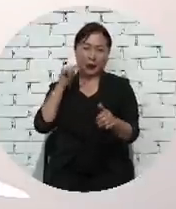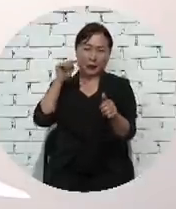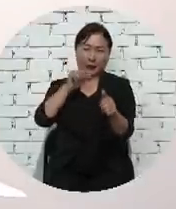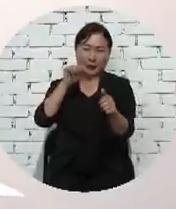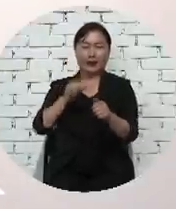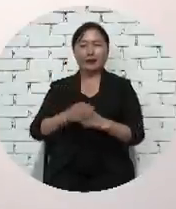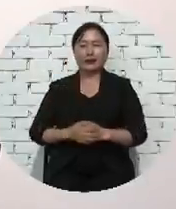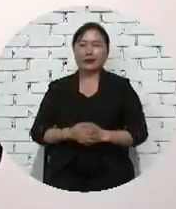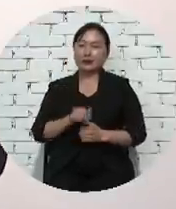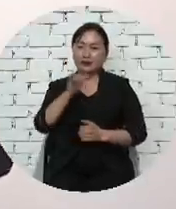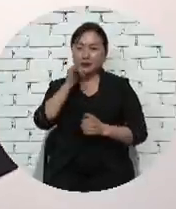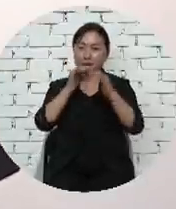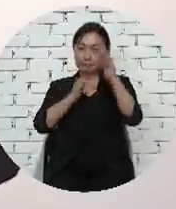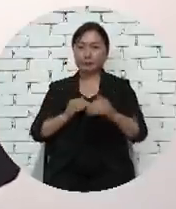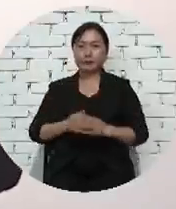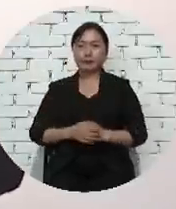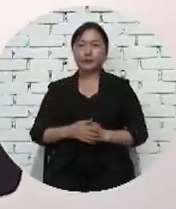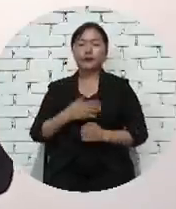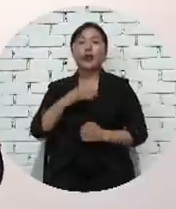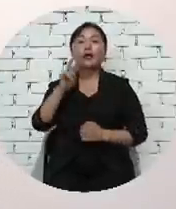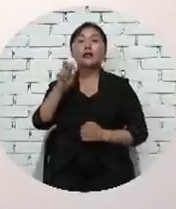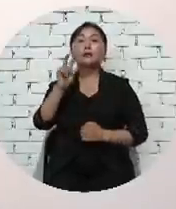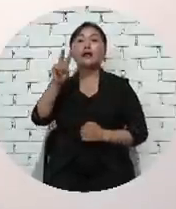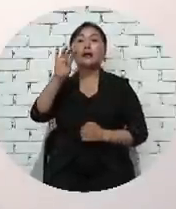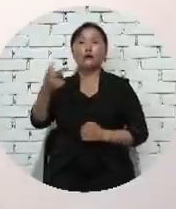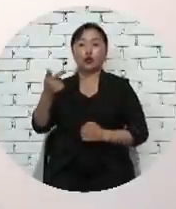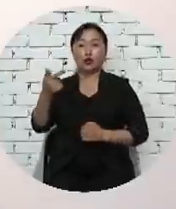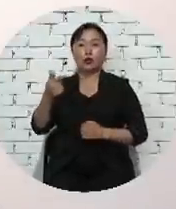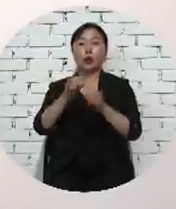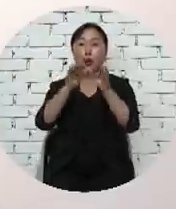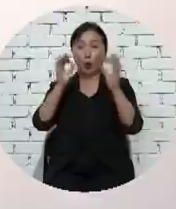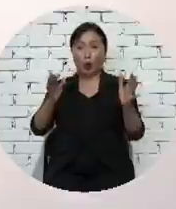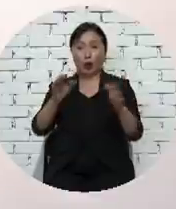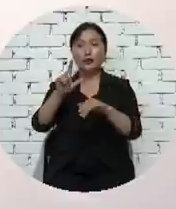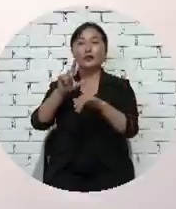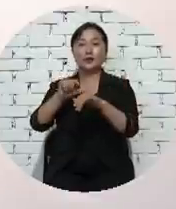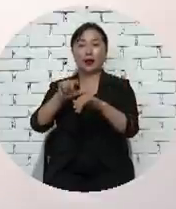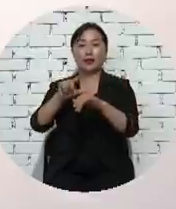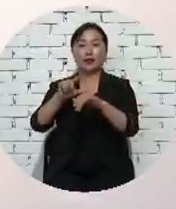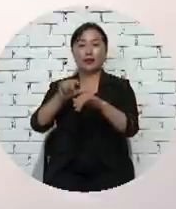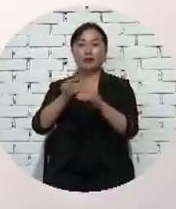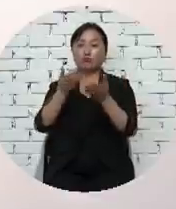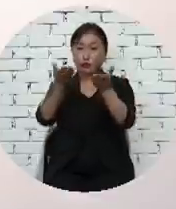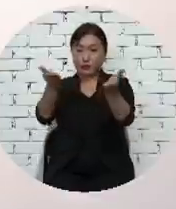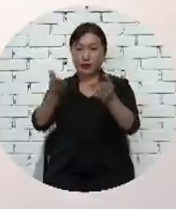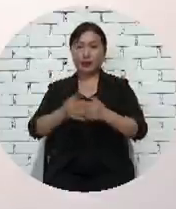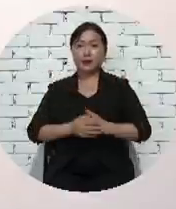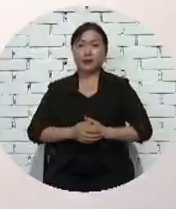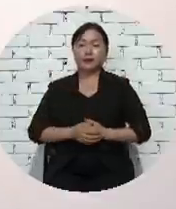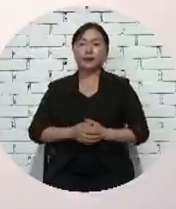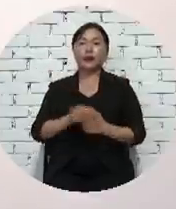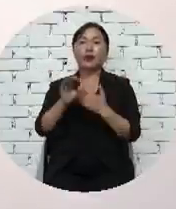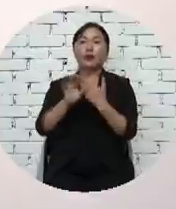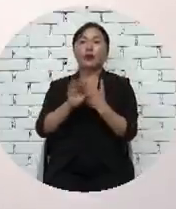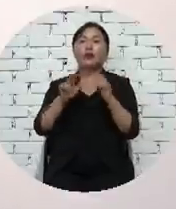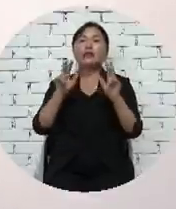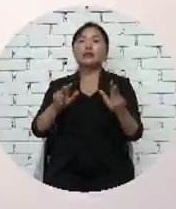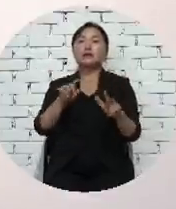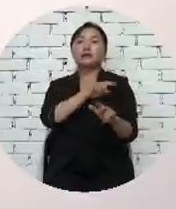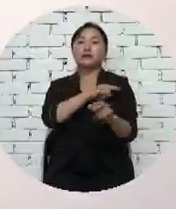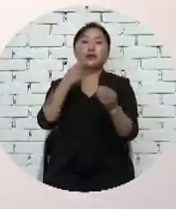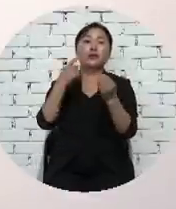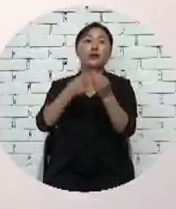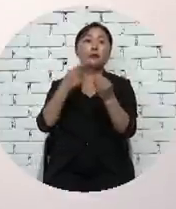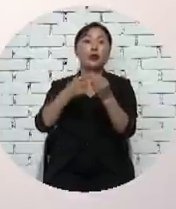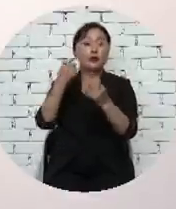개입하지 않고요. 네. 22분간 시간을 드립니다. 네. 제가 시간을 칼같이 지켜드리니까요. 자, 그러면 제가 첫